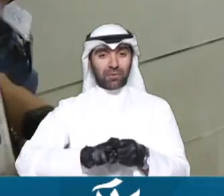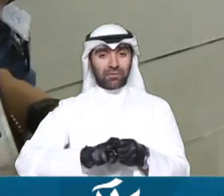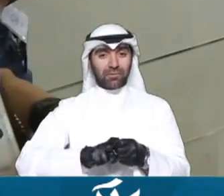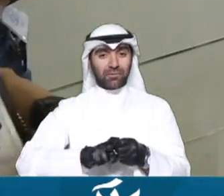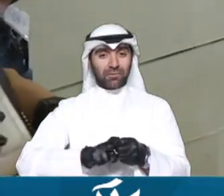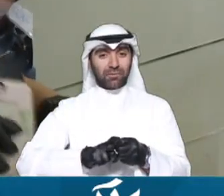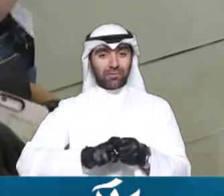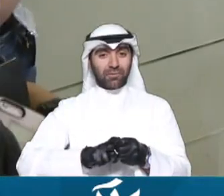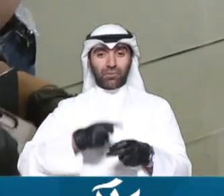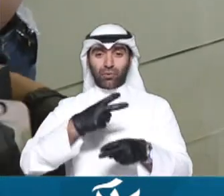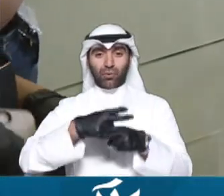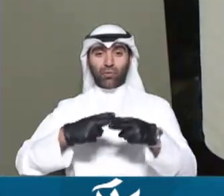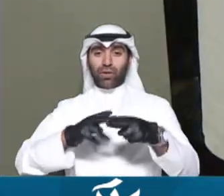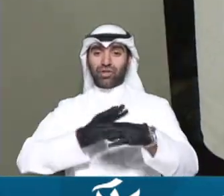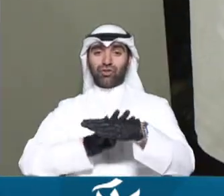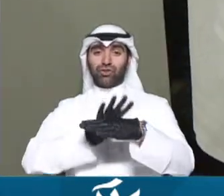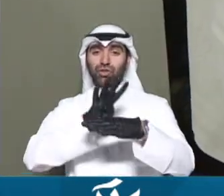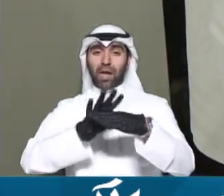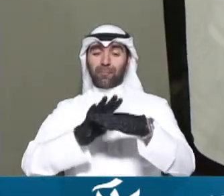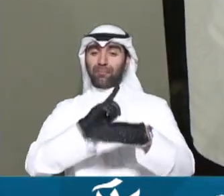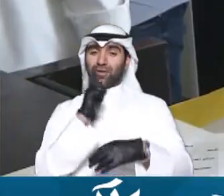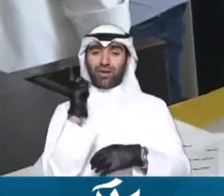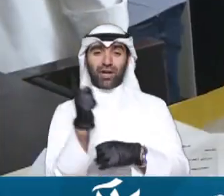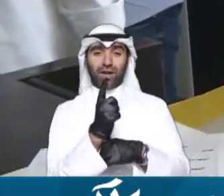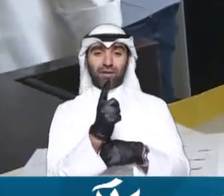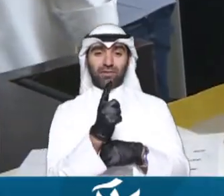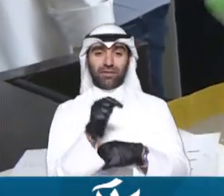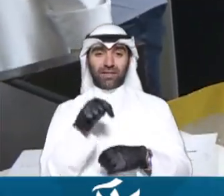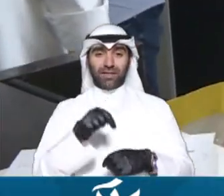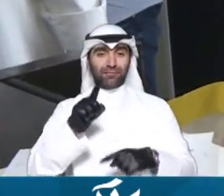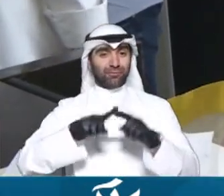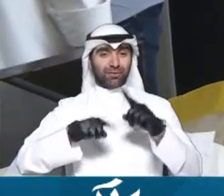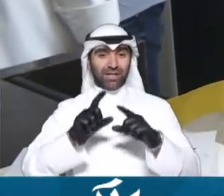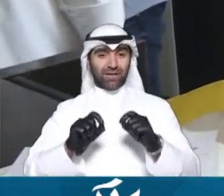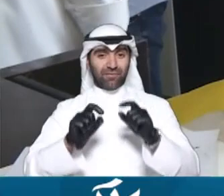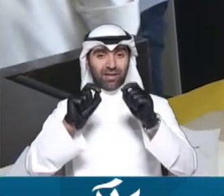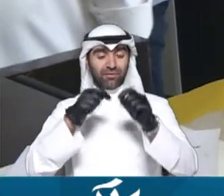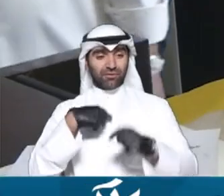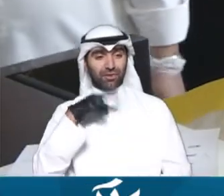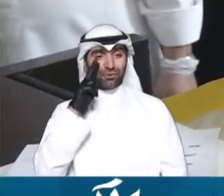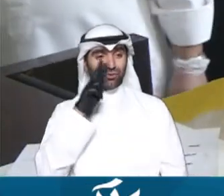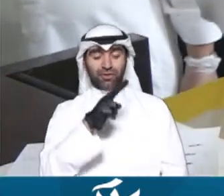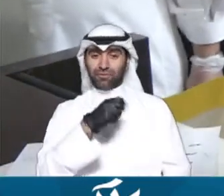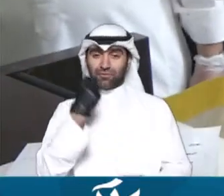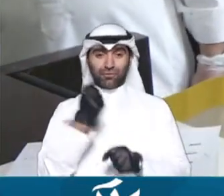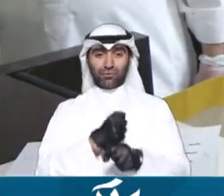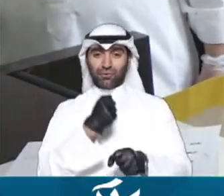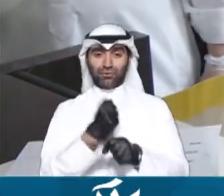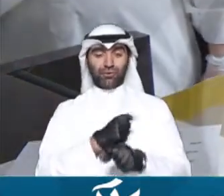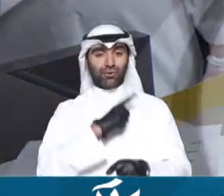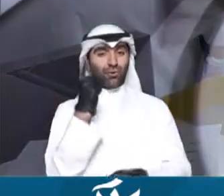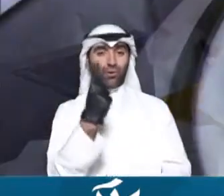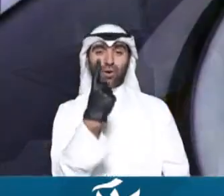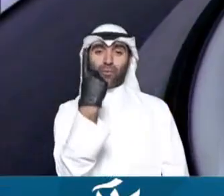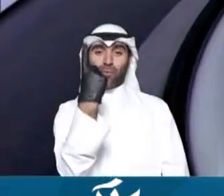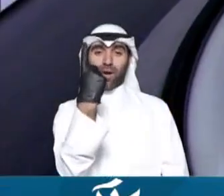الظروف الاستثنائية التي تعيشها البلاد، وكما تعودنا أبناء الكويت دائما في